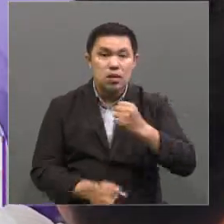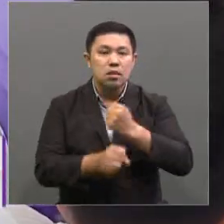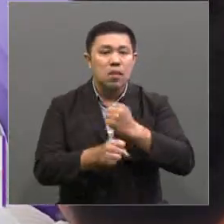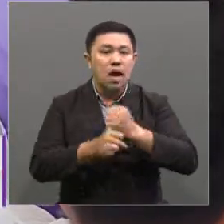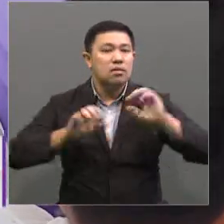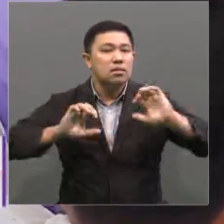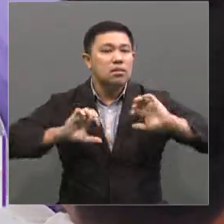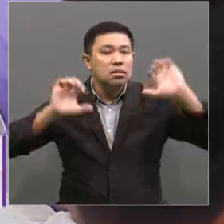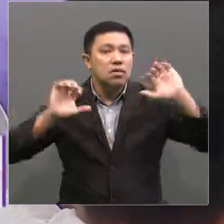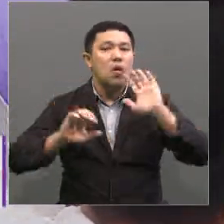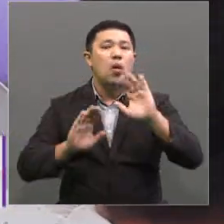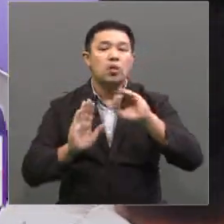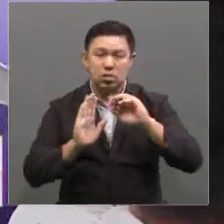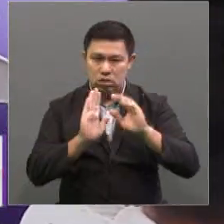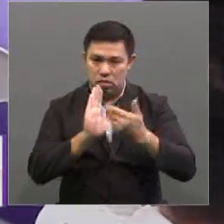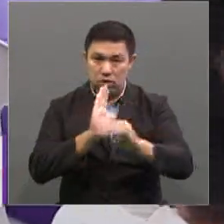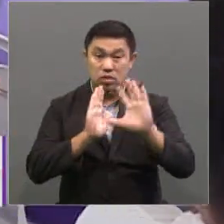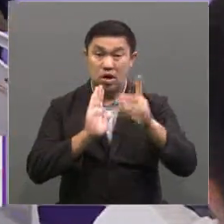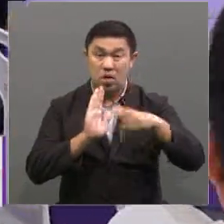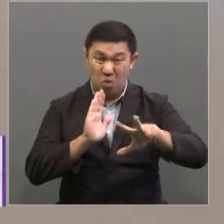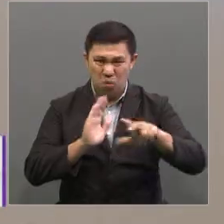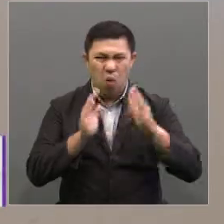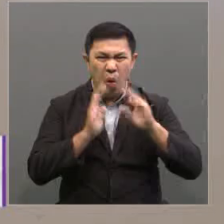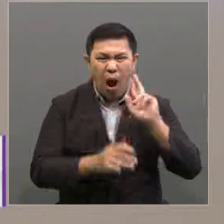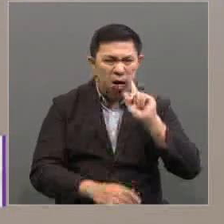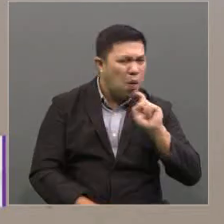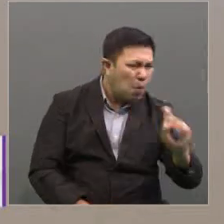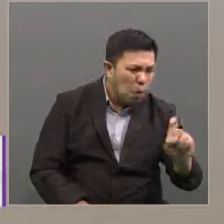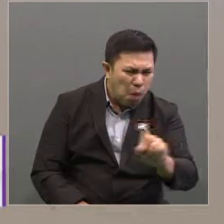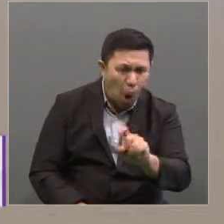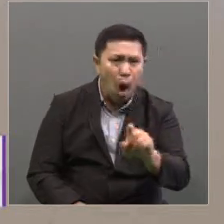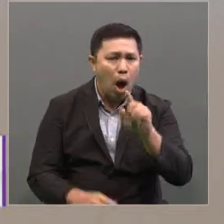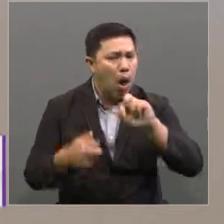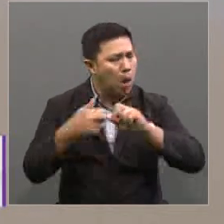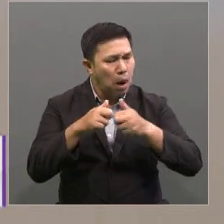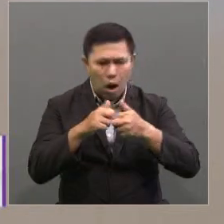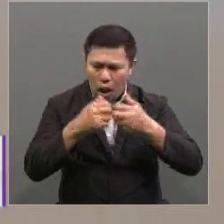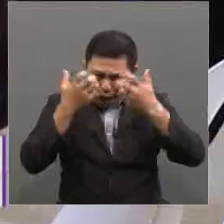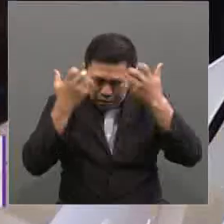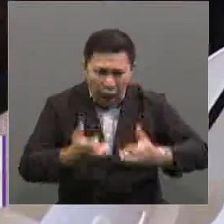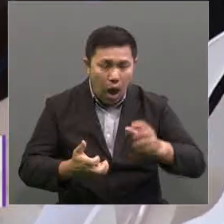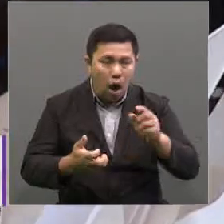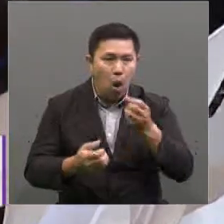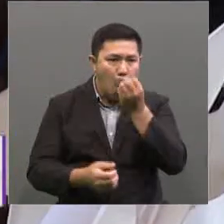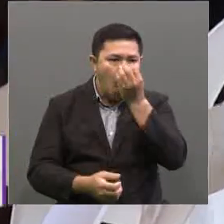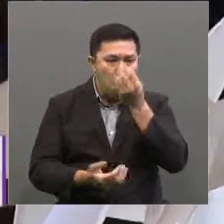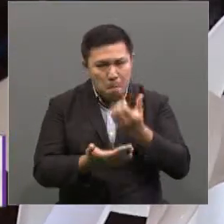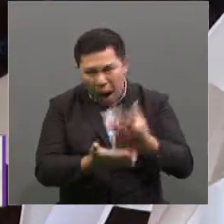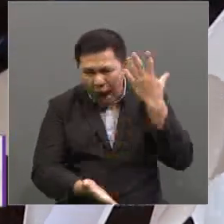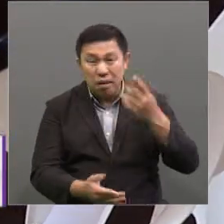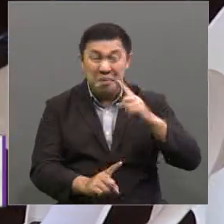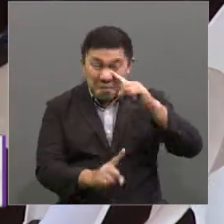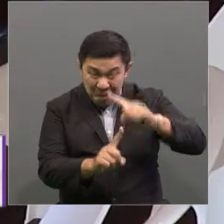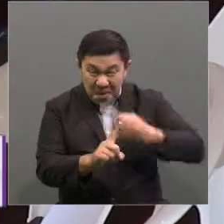วัดหลังเก่าแล้วทีมข่าวของเราไปพูดคุยเนี่ยแต่ละคนเขาบอกว่าปัญหาคล้ายๆกันเลยก็คือหนักที่สุดของเขาเลยก็คือดอกเบี้ยสูงมาก